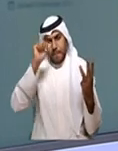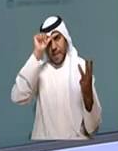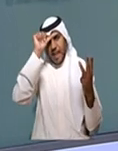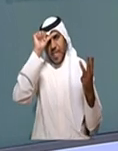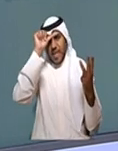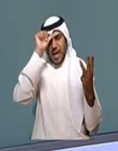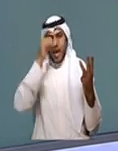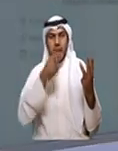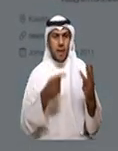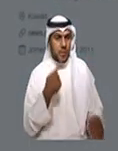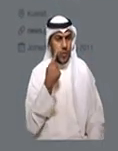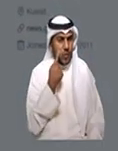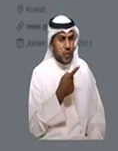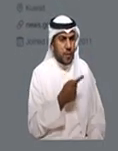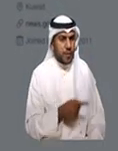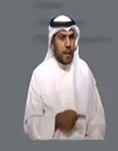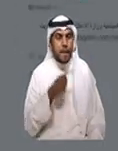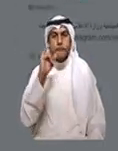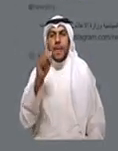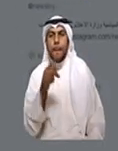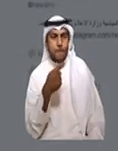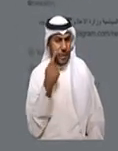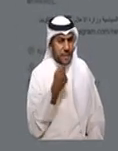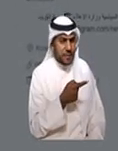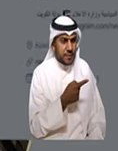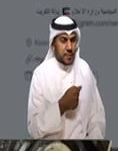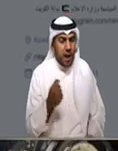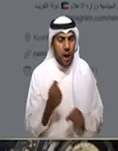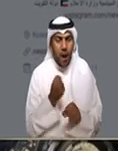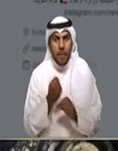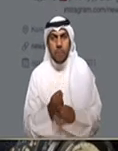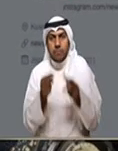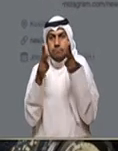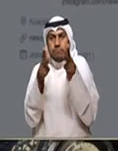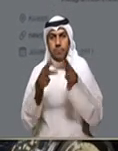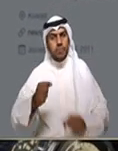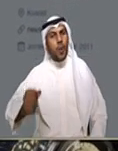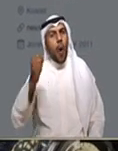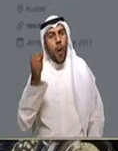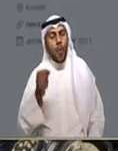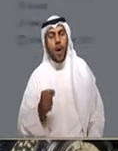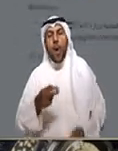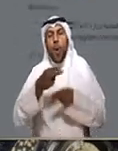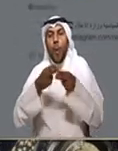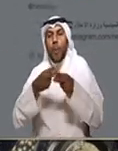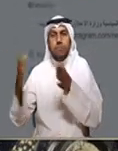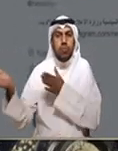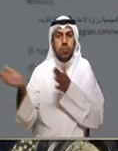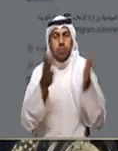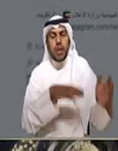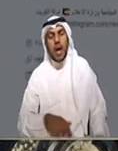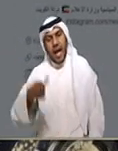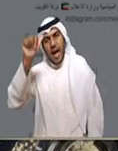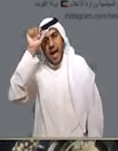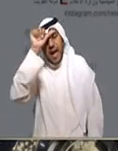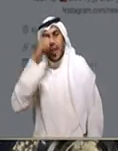التواصل الاجتماعي تألقت الكويتية مريم القبندي مبدعة أمام الشاشة بكل ثبات لتقدم النشرة الجوية الكويتية بإحدى اللغات